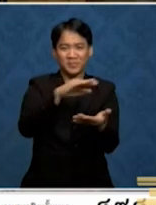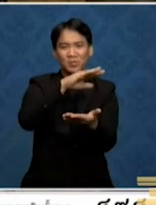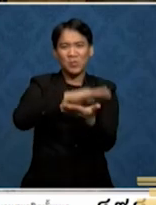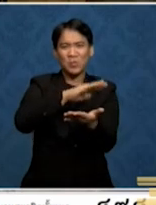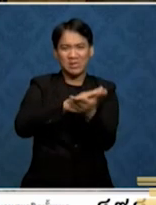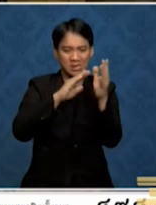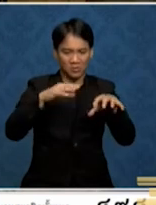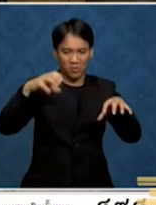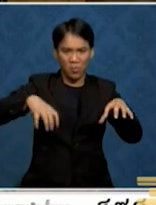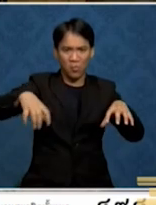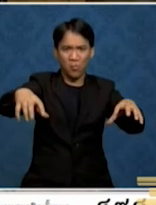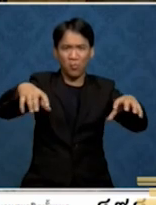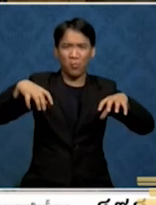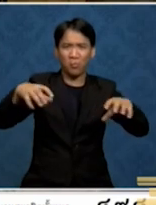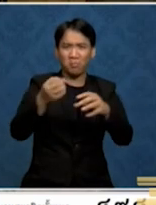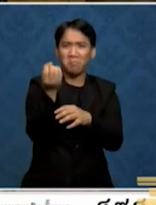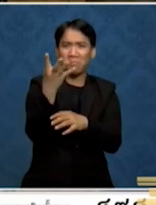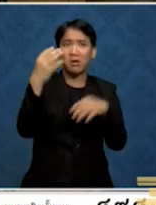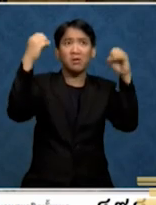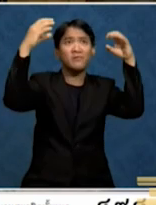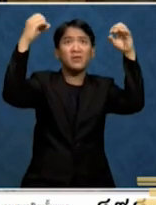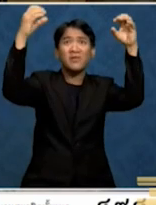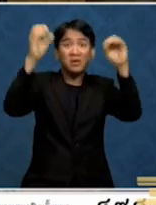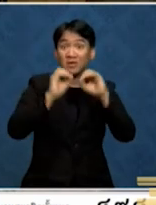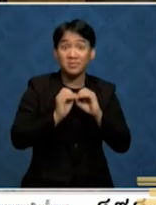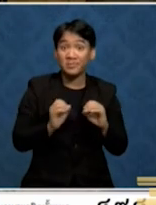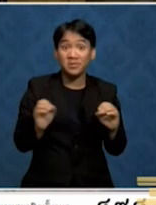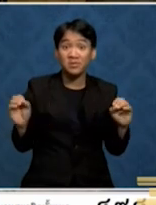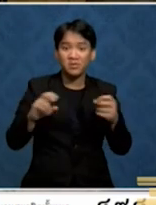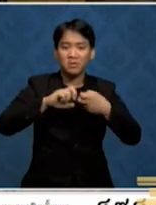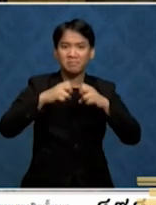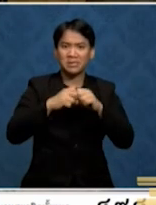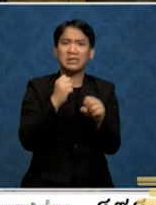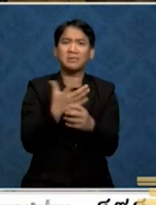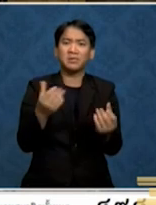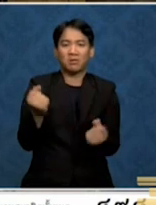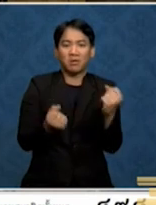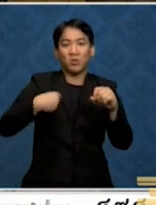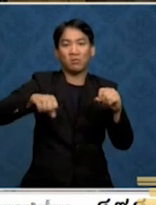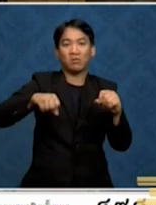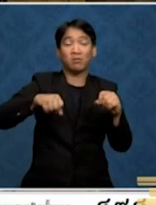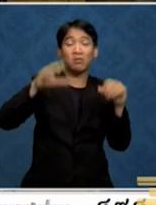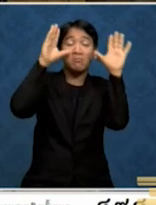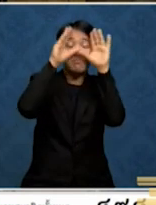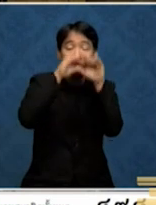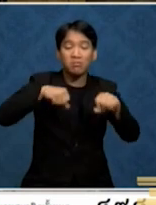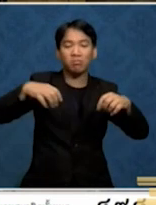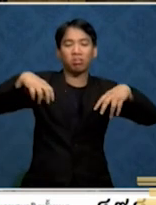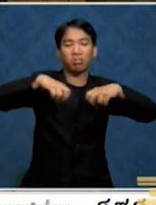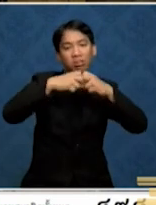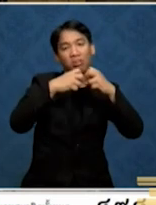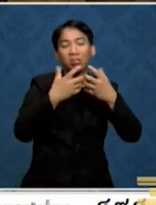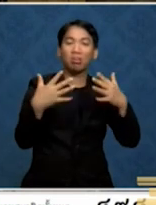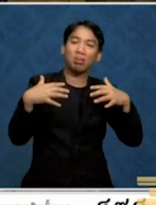านเรากังวลว่าถ้าไม่มีไฟฟ้าส่องสว่างก็คงจะมีปัญหาเรื่องอุบัติเหตุเกิดขึ้นนะคะก็ฝากเรียนไปถึงกรมทางหลว